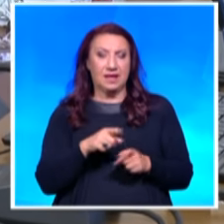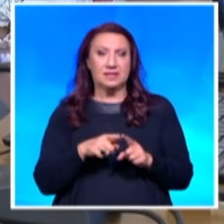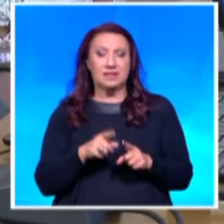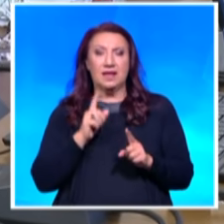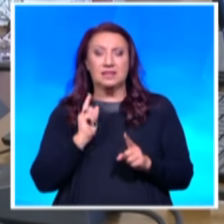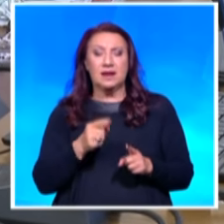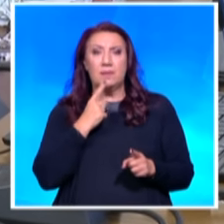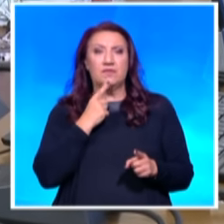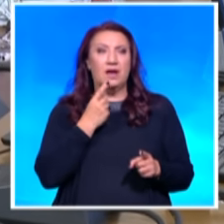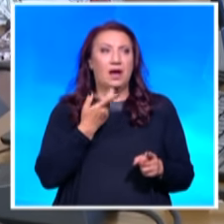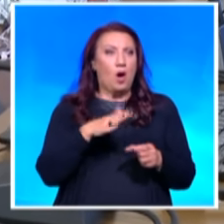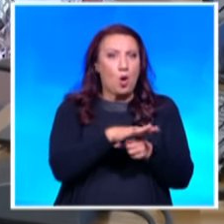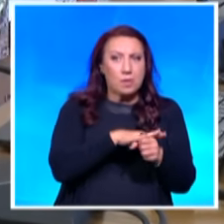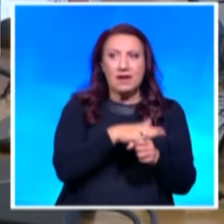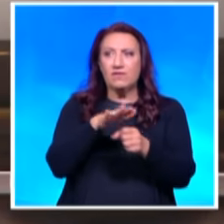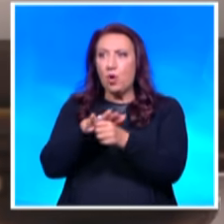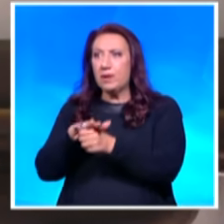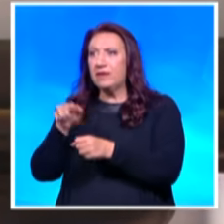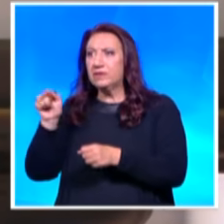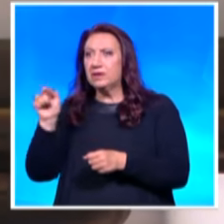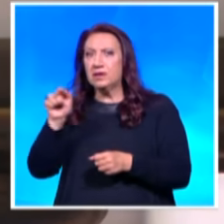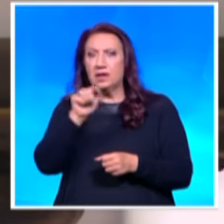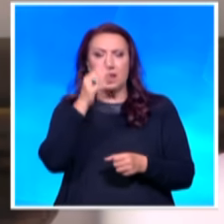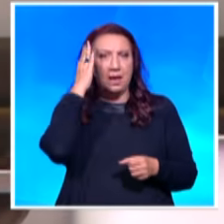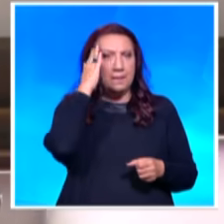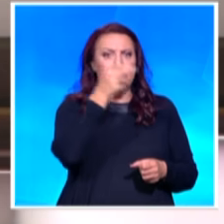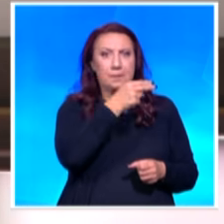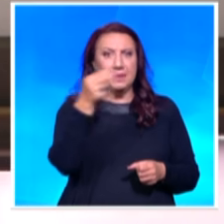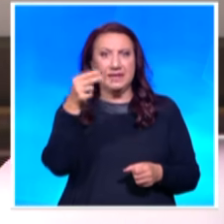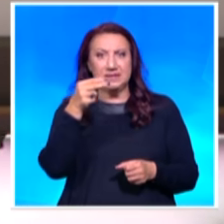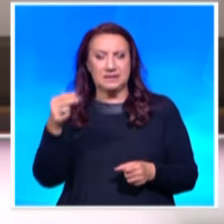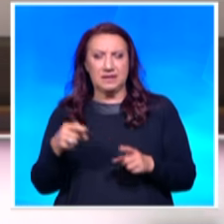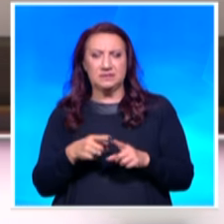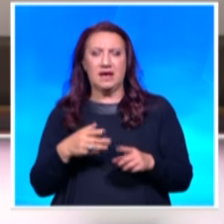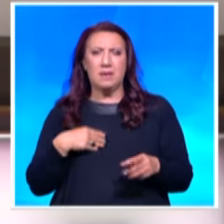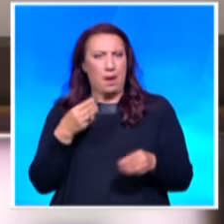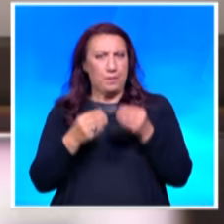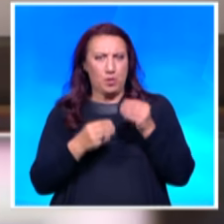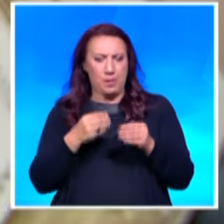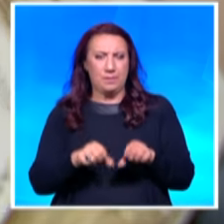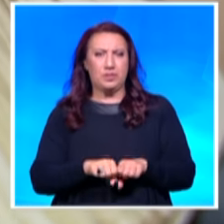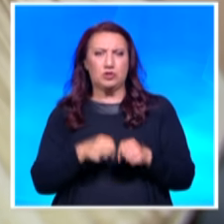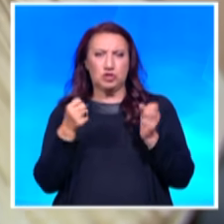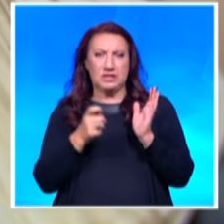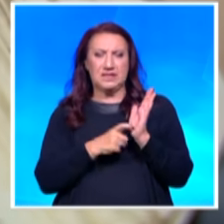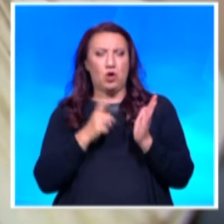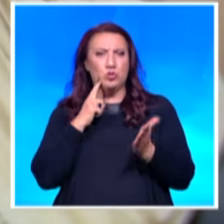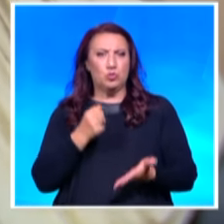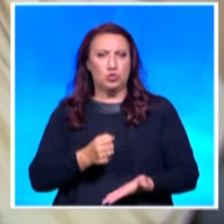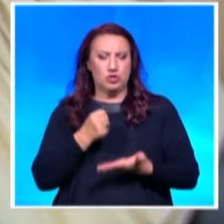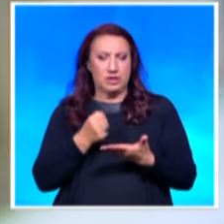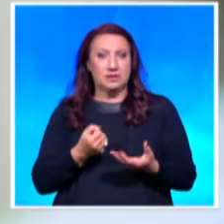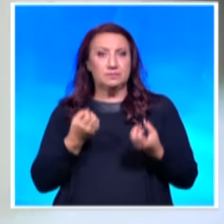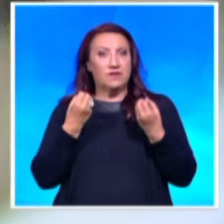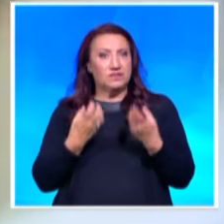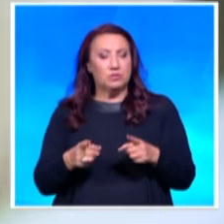всяко министерство, обясни Николай Денков. Сред наследените проблеми са нарушение на закона за бюджета, възможност да загубим пари